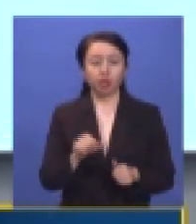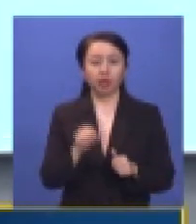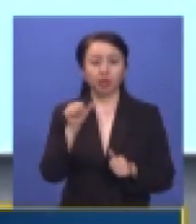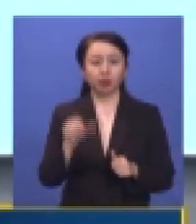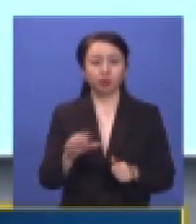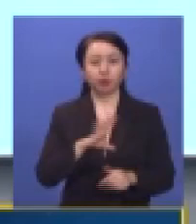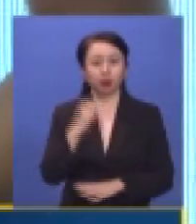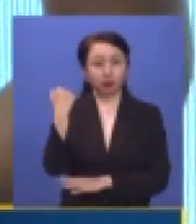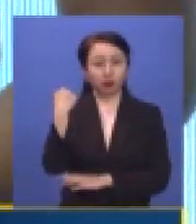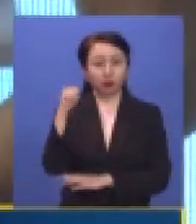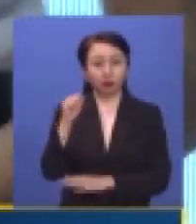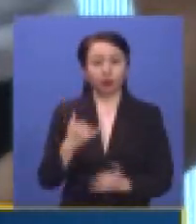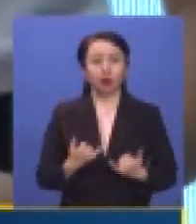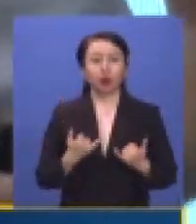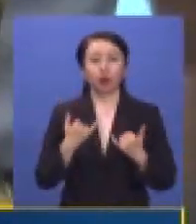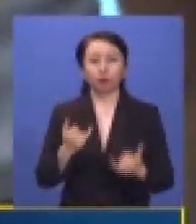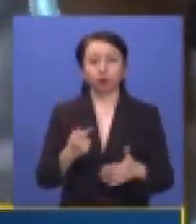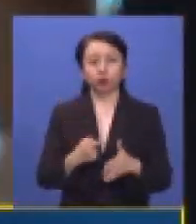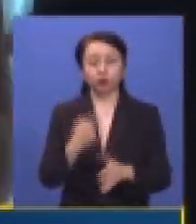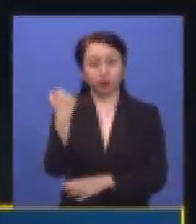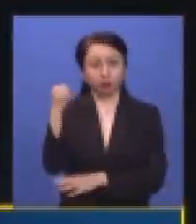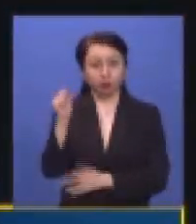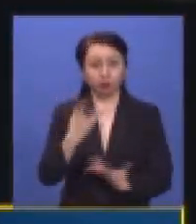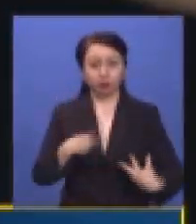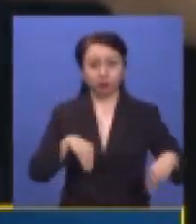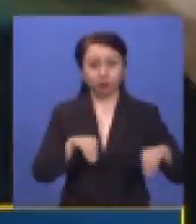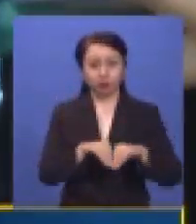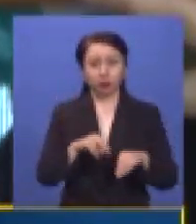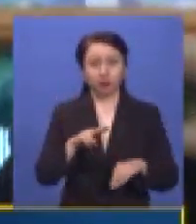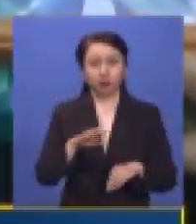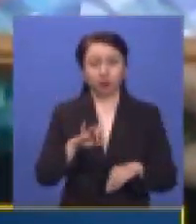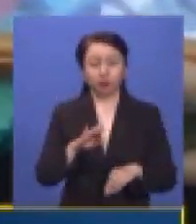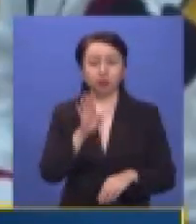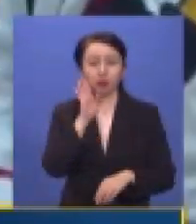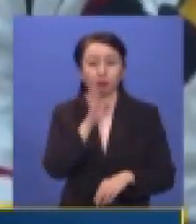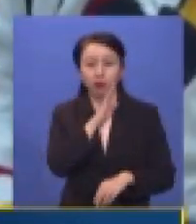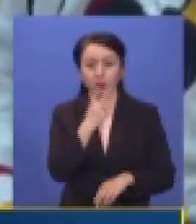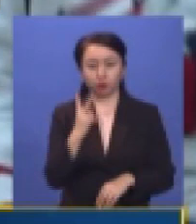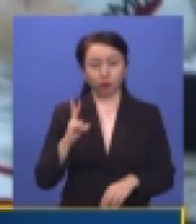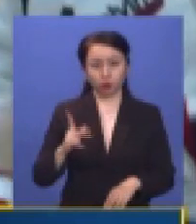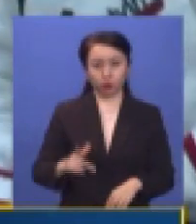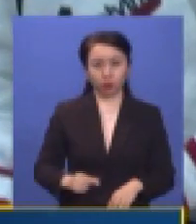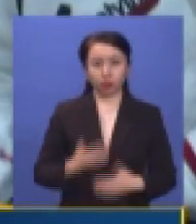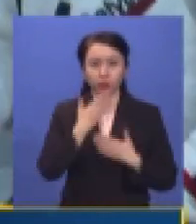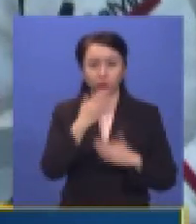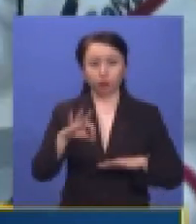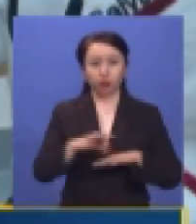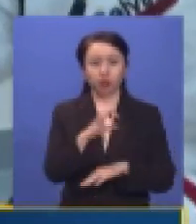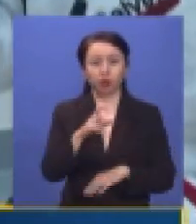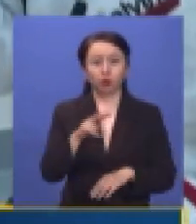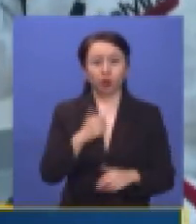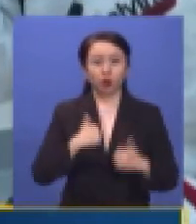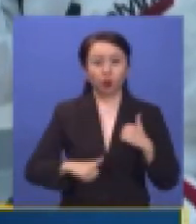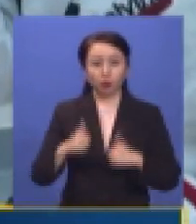стали обладателями почетного звания победителей конкурса «Парасатта Отбасы». Мать двоих дочерей и любящая жена Юлия –